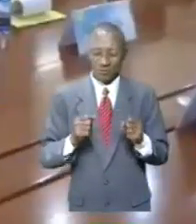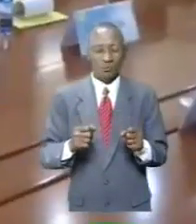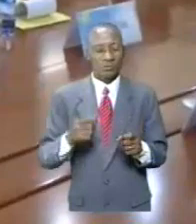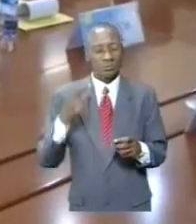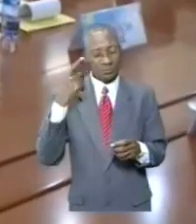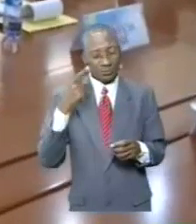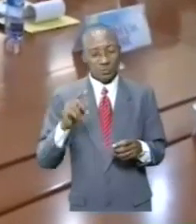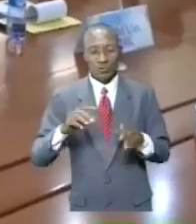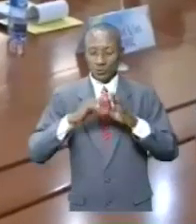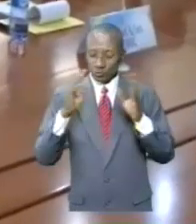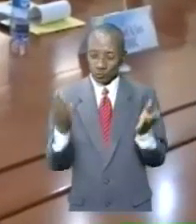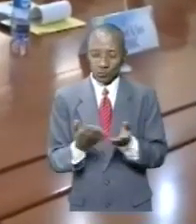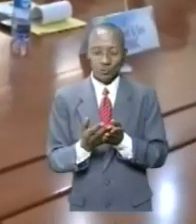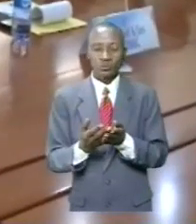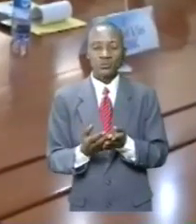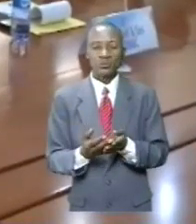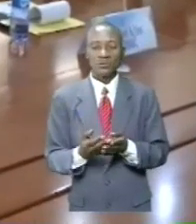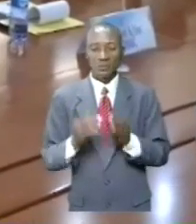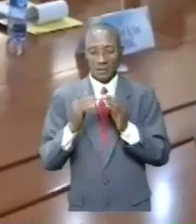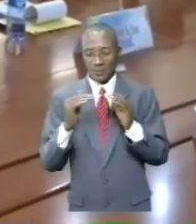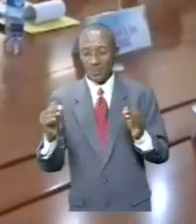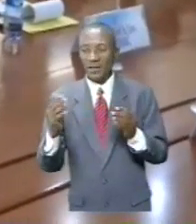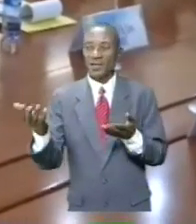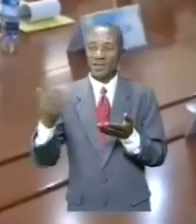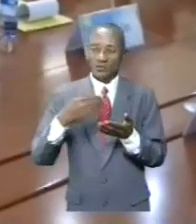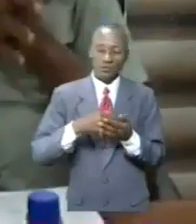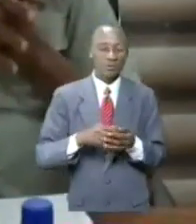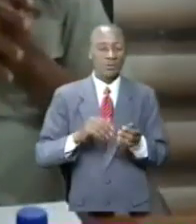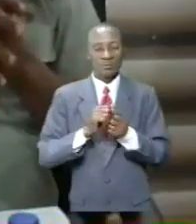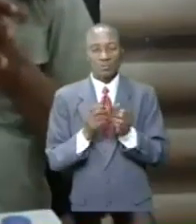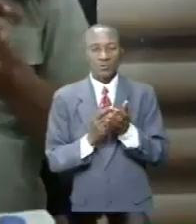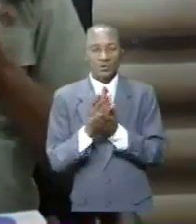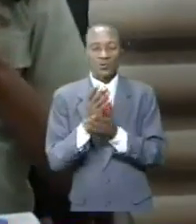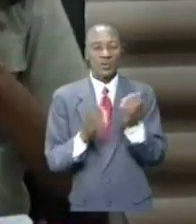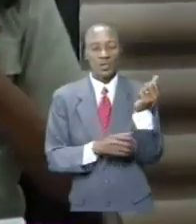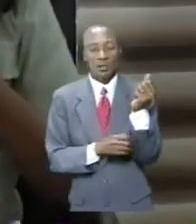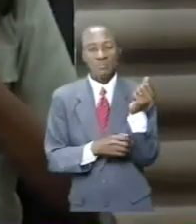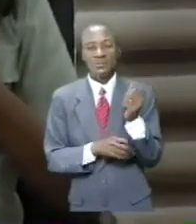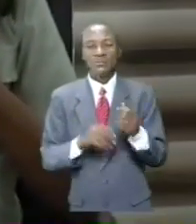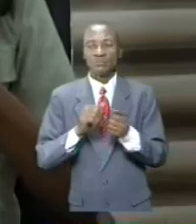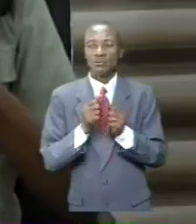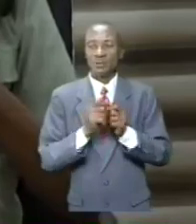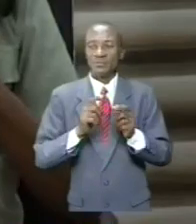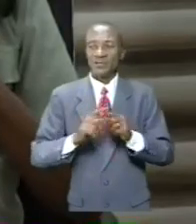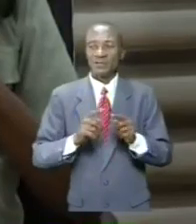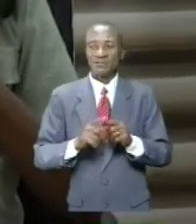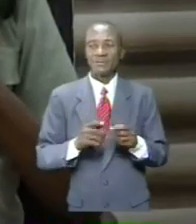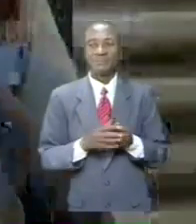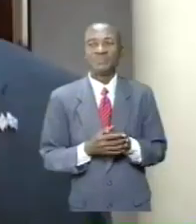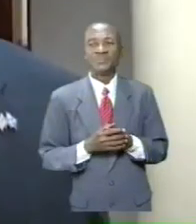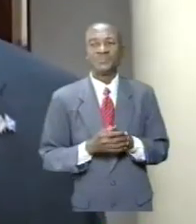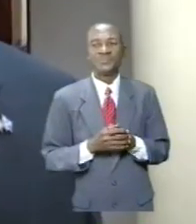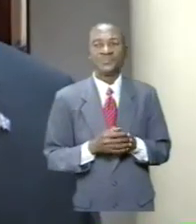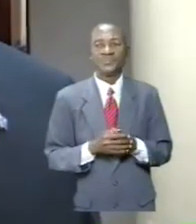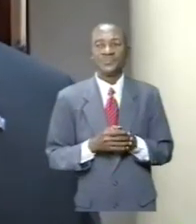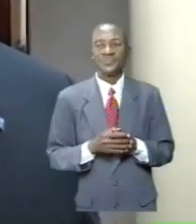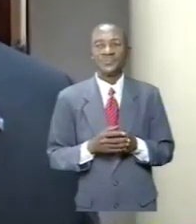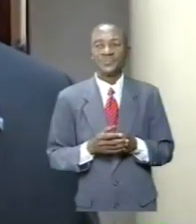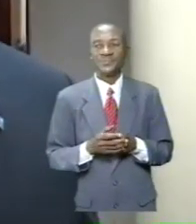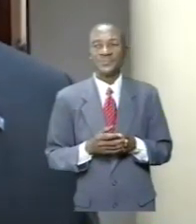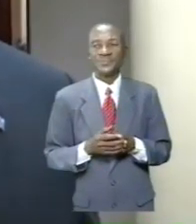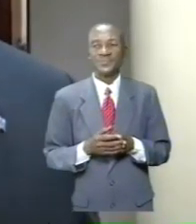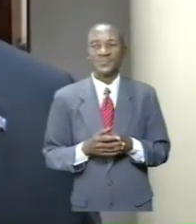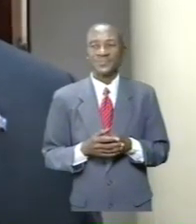certes l'observation stricte des mesures de respect des droits de l'homme dans le théâtre des opérations. Il y avait eu beaucoup de progrès dans